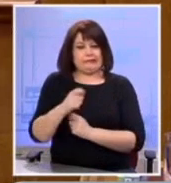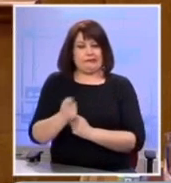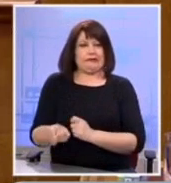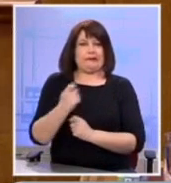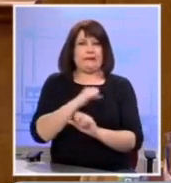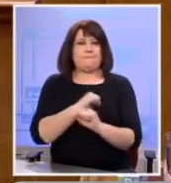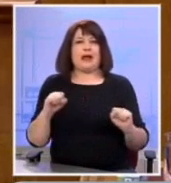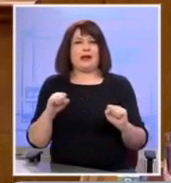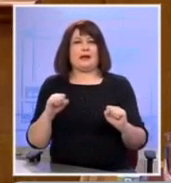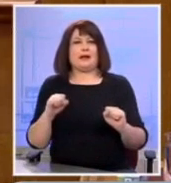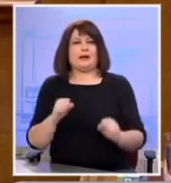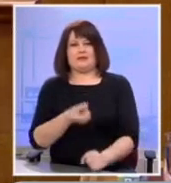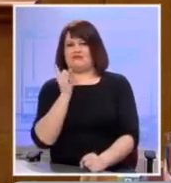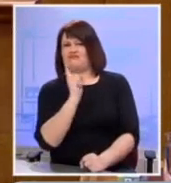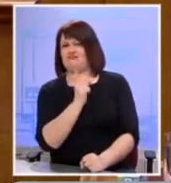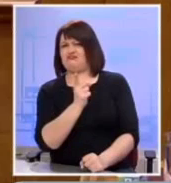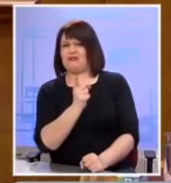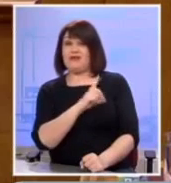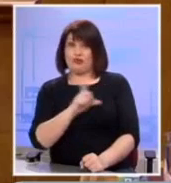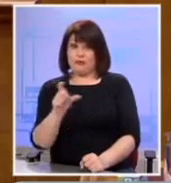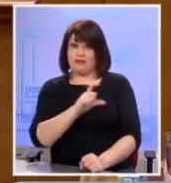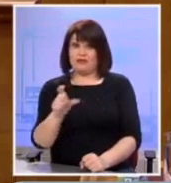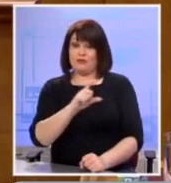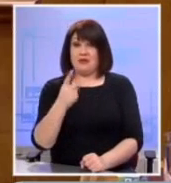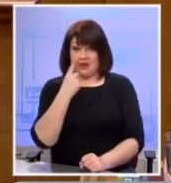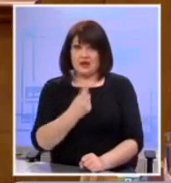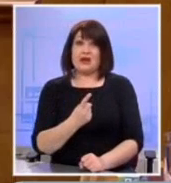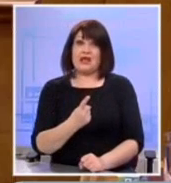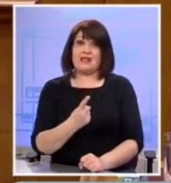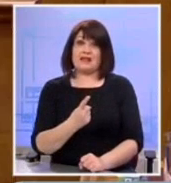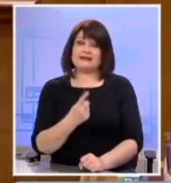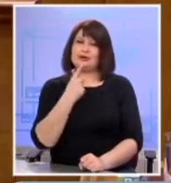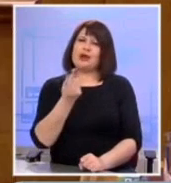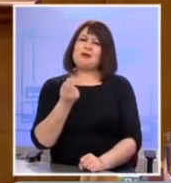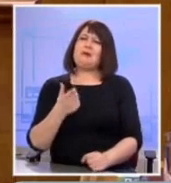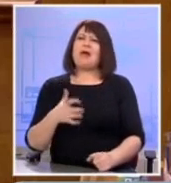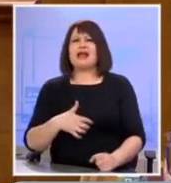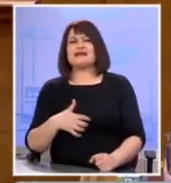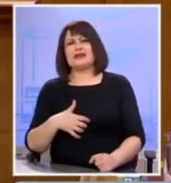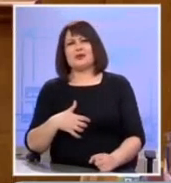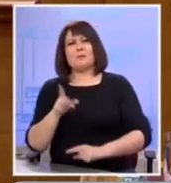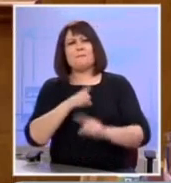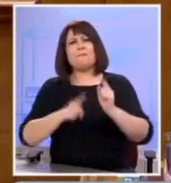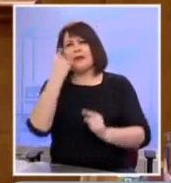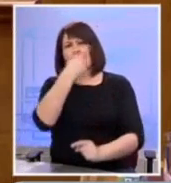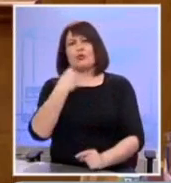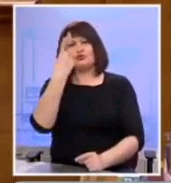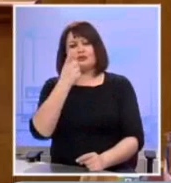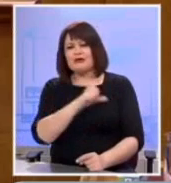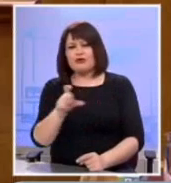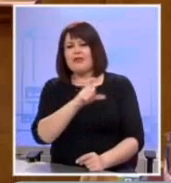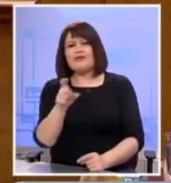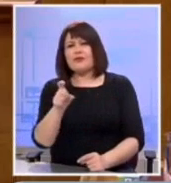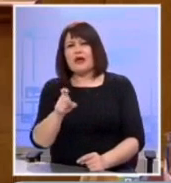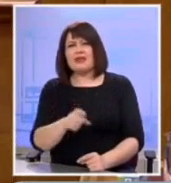αποδομήσετε πρόσωπα. Δείτε κάθε εβδομάδα, έτσι το λέω για χαριαντισμό, ποια πρόσωπα επιλέγονται